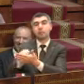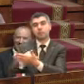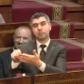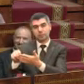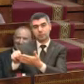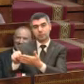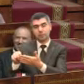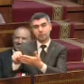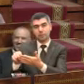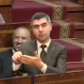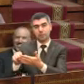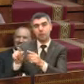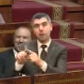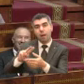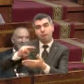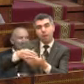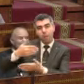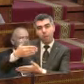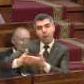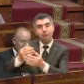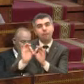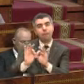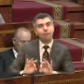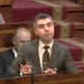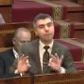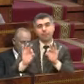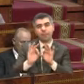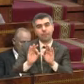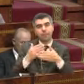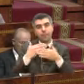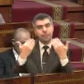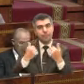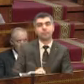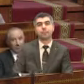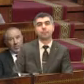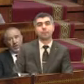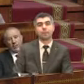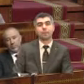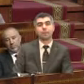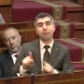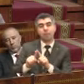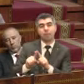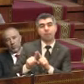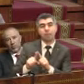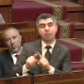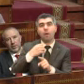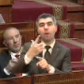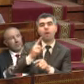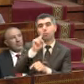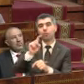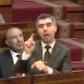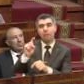تنخلصوا ومازال الصفقه ما كايناش. احنا في اقليم زلال السيد الوزير واحد العدد ديال الجمعيات